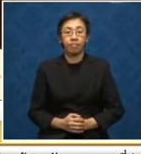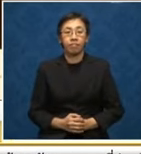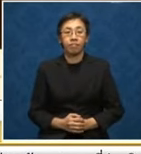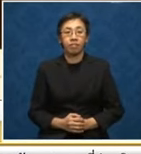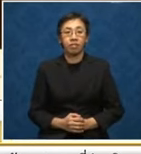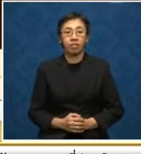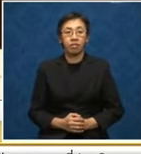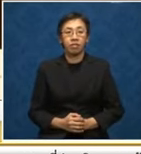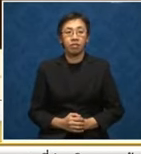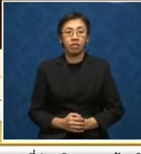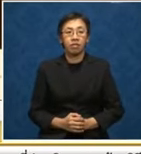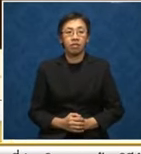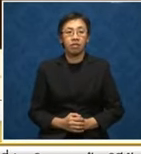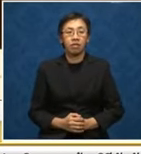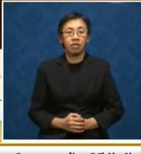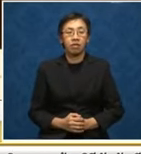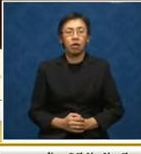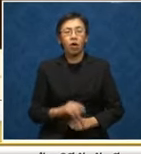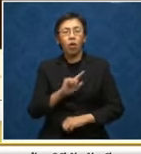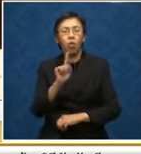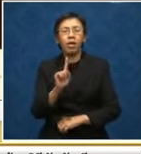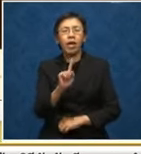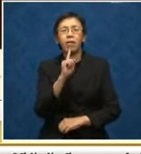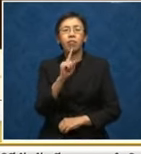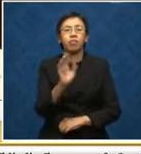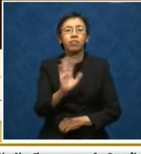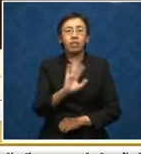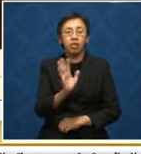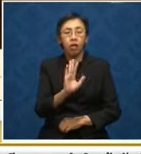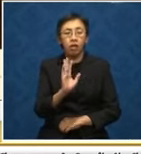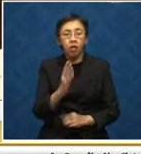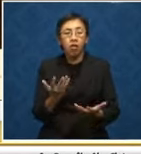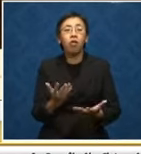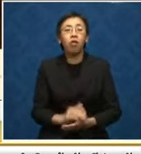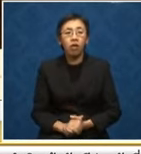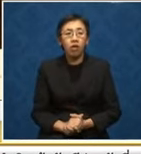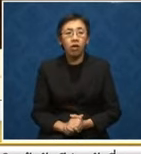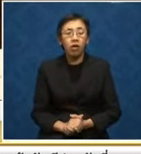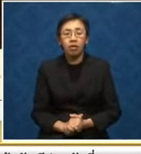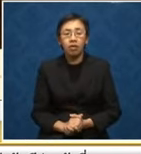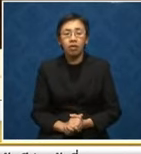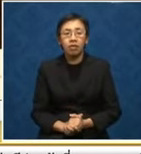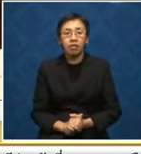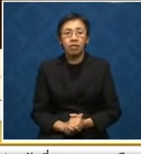คงจะไม่ต้องพูดนะวันไหนบ้างเพราะว่าไม่มีผู้พูดวันเป็นอย่างอื่นก็